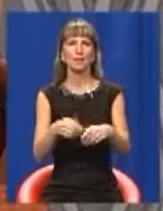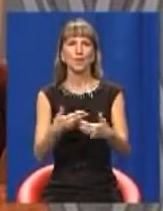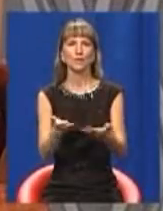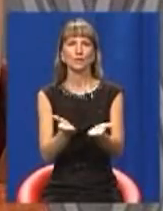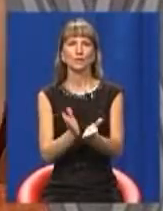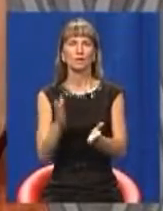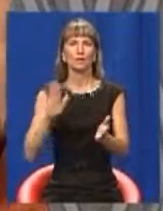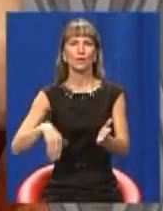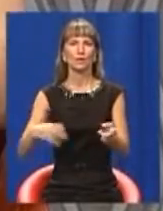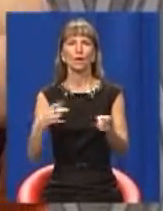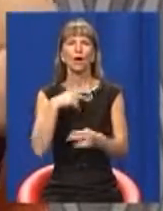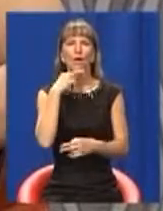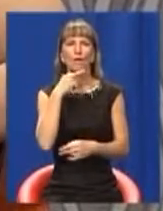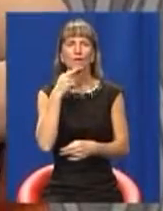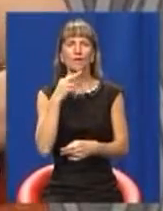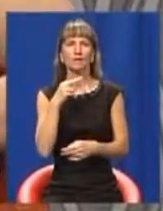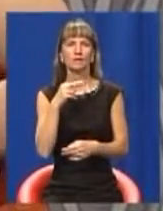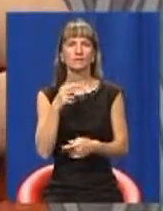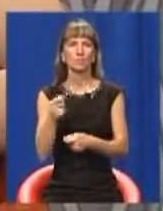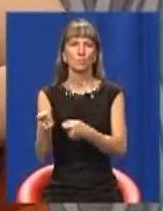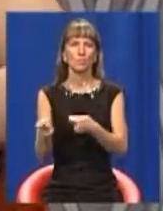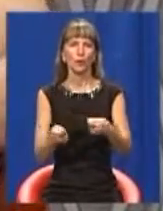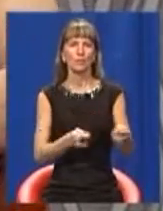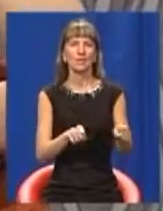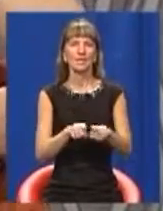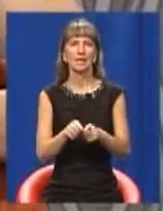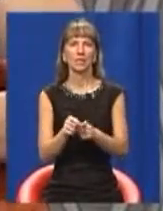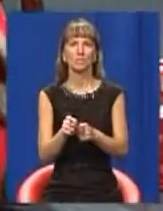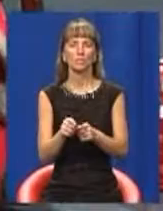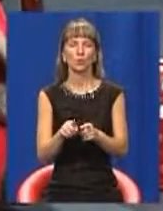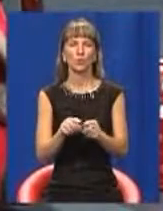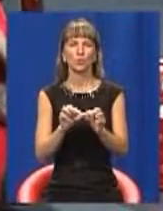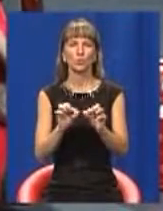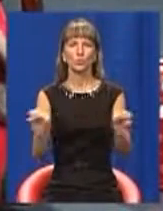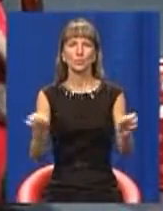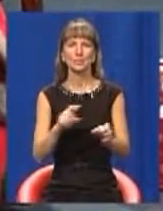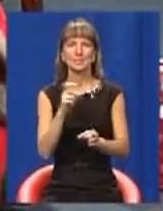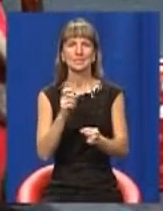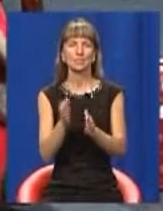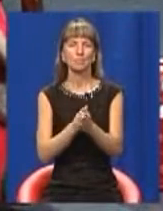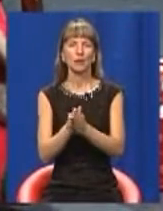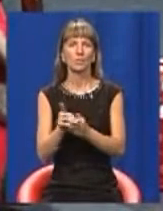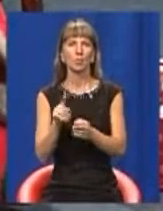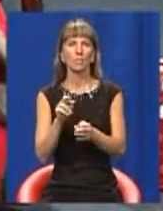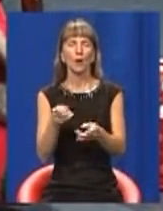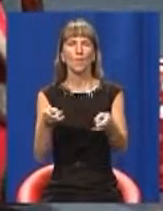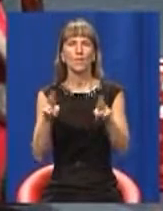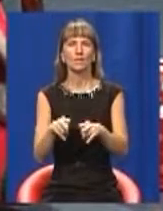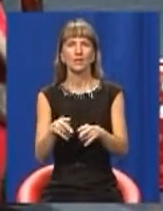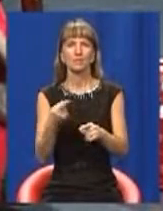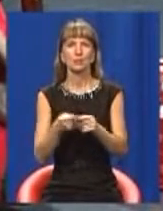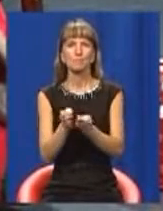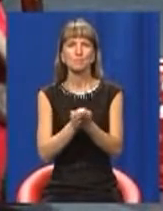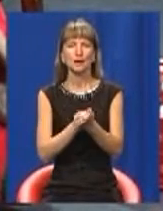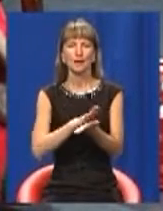яку потім потрібно обережно провести оцим таким от шнурочком з милом, для того, аби от ця плівочка вона залишилась. Тому що мені здається,